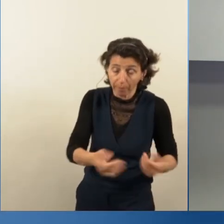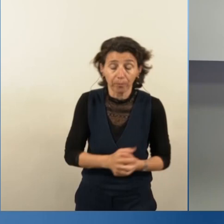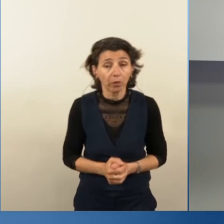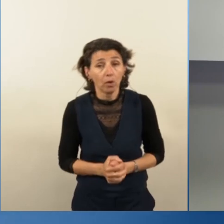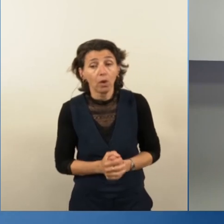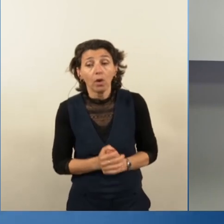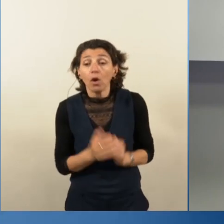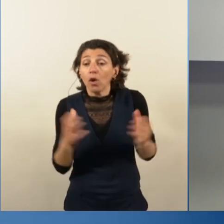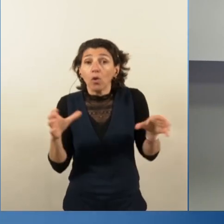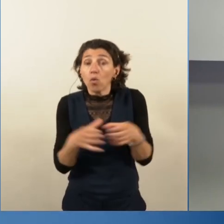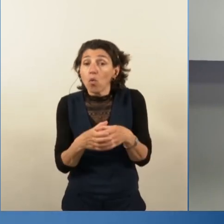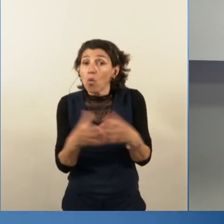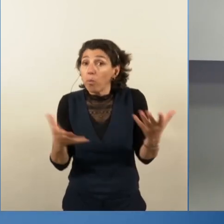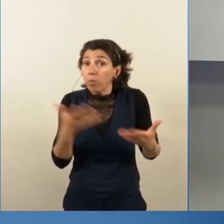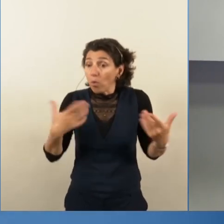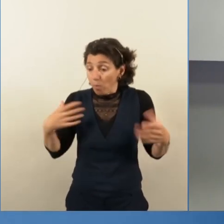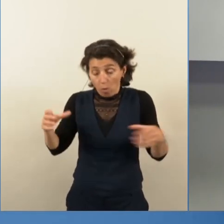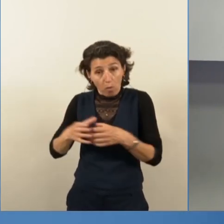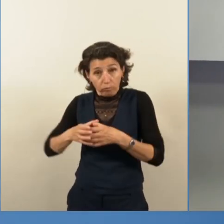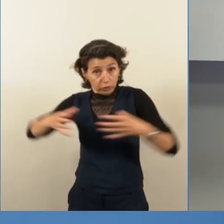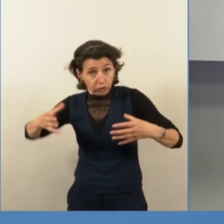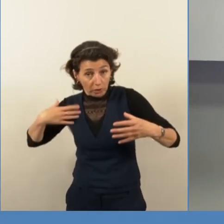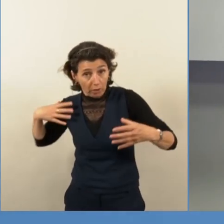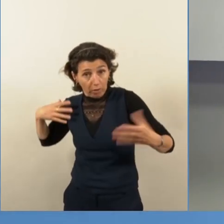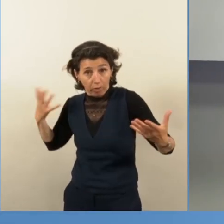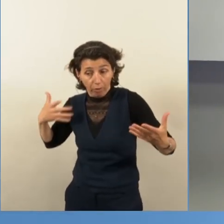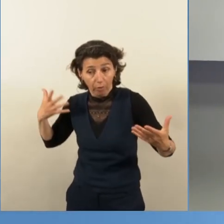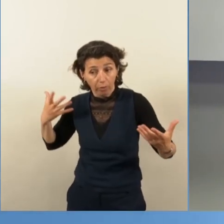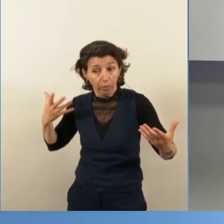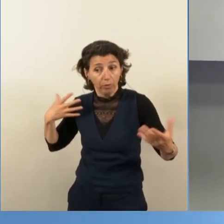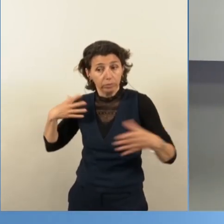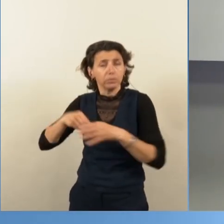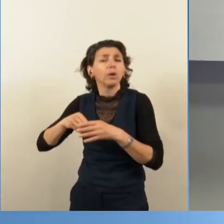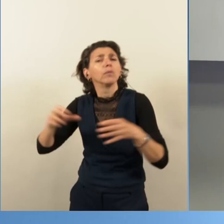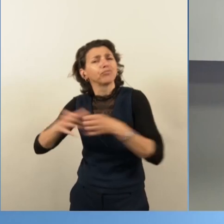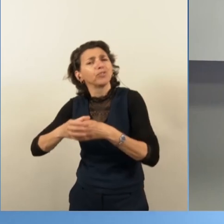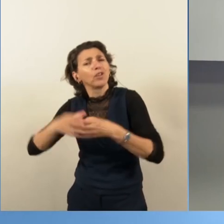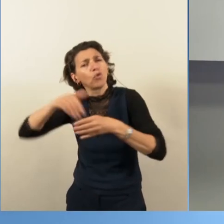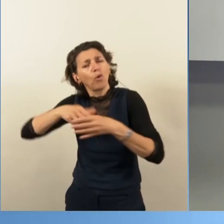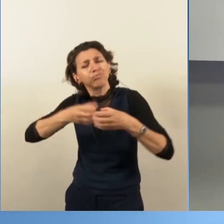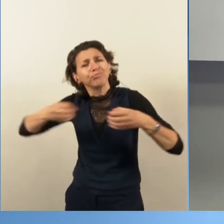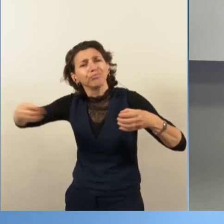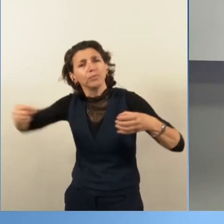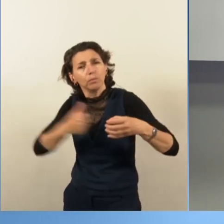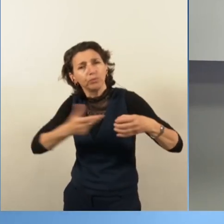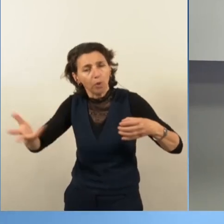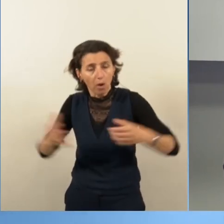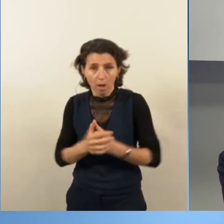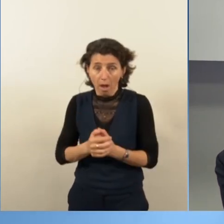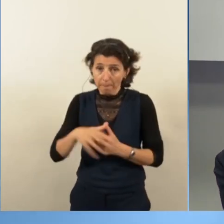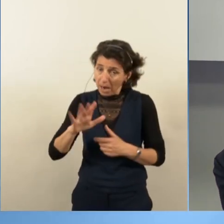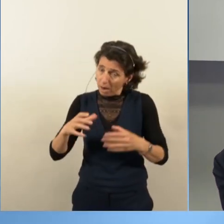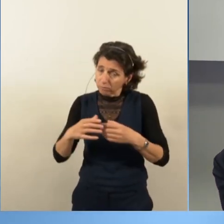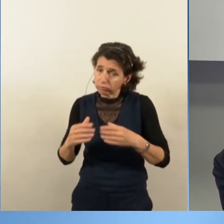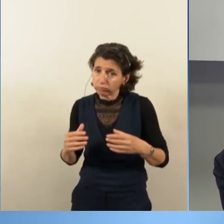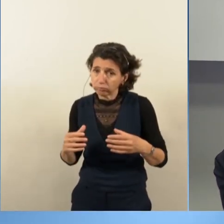dans un groupe faisant partie de la majorité avec des différences puisque c'est une majorité à plusieurs groupes qui s'expriment mais il y a bien une majorité